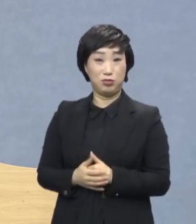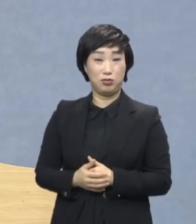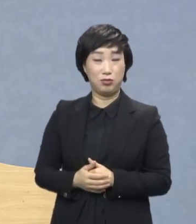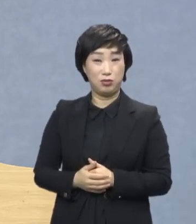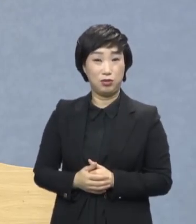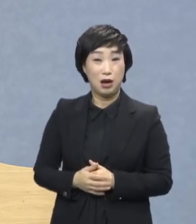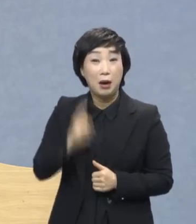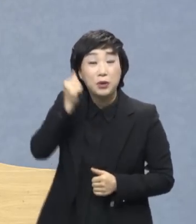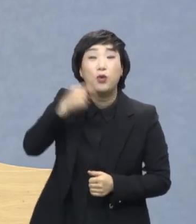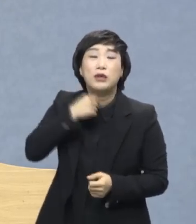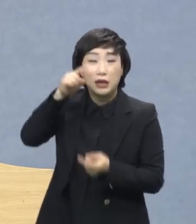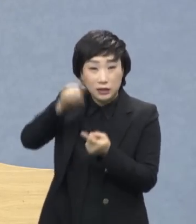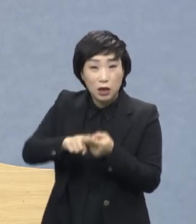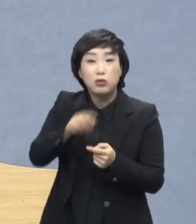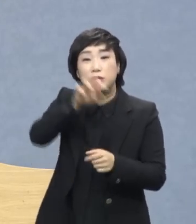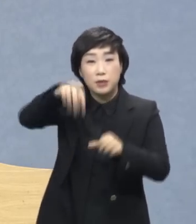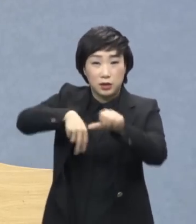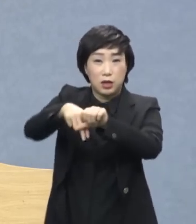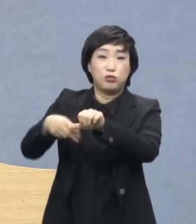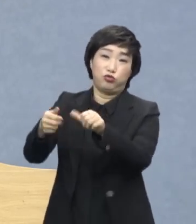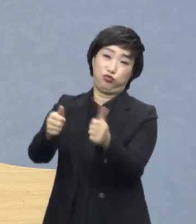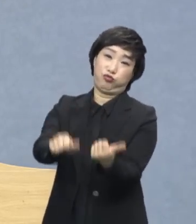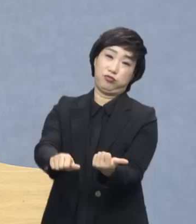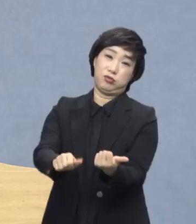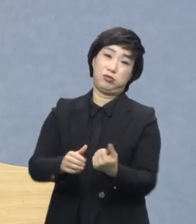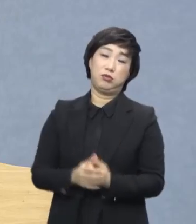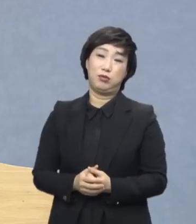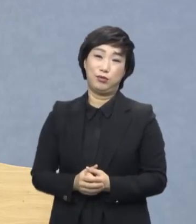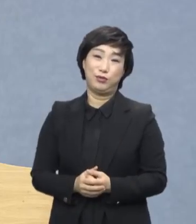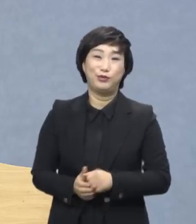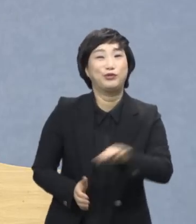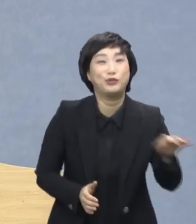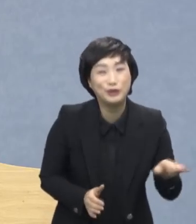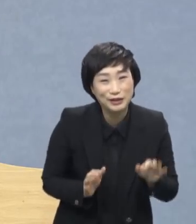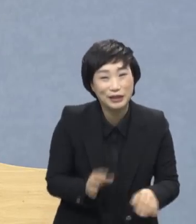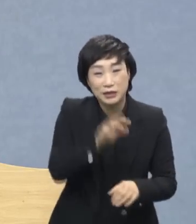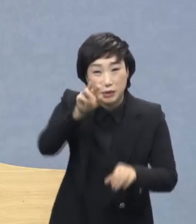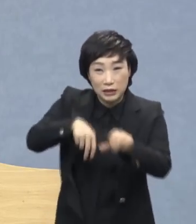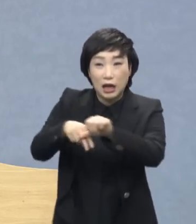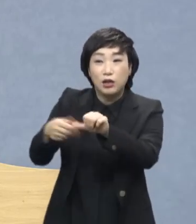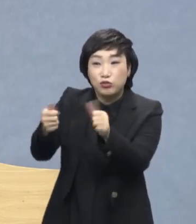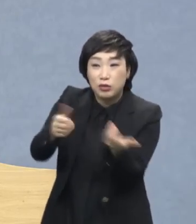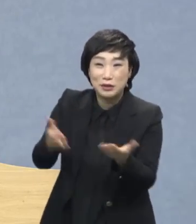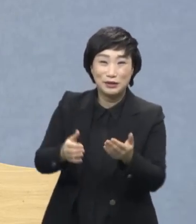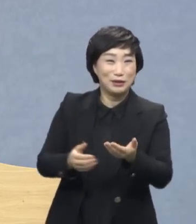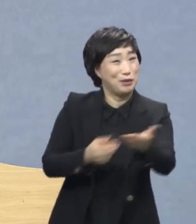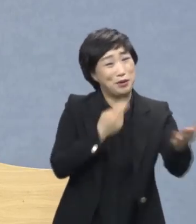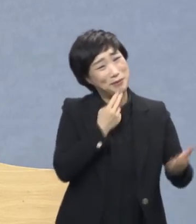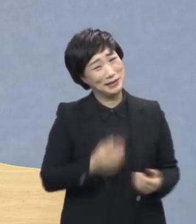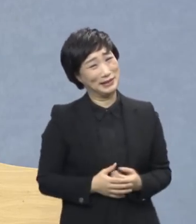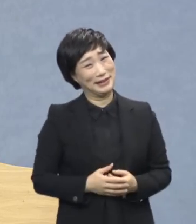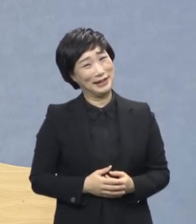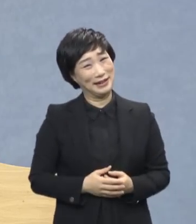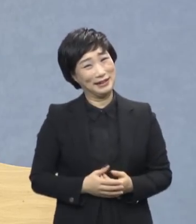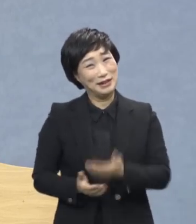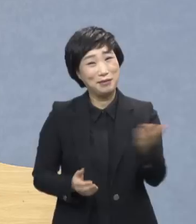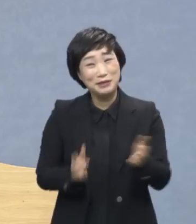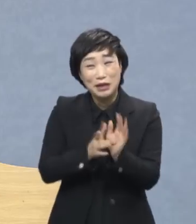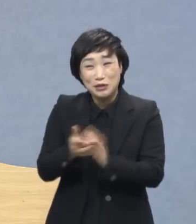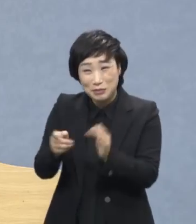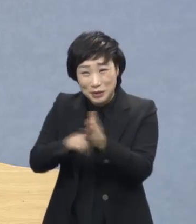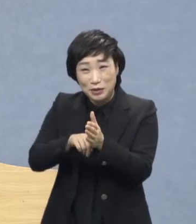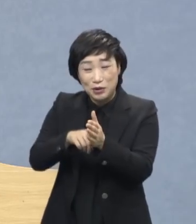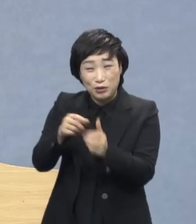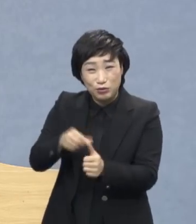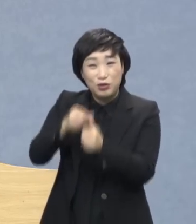아멘. 아버지 원대로 십자가에 죽었어요. 그런데 우리는 십자가에 달려 죽는 일도 아닌데 왜 그를 믿고